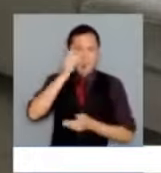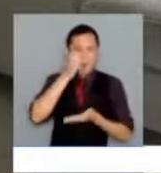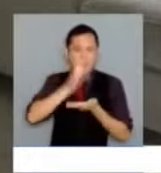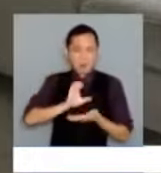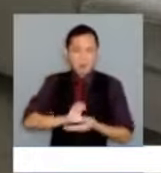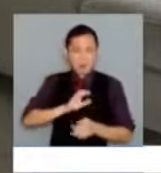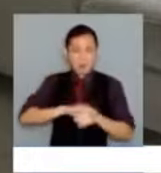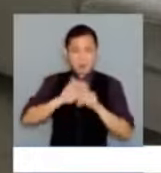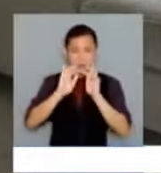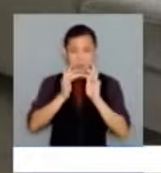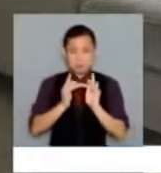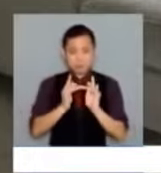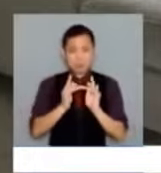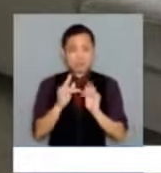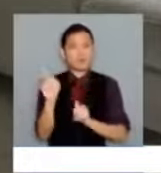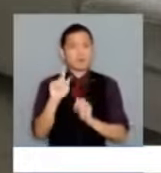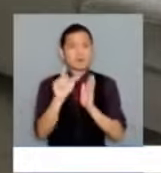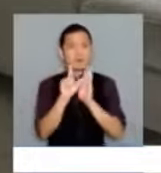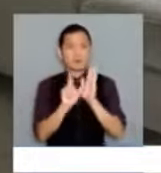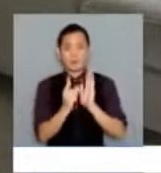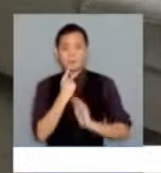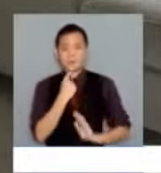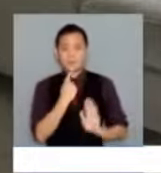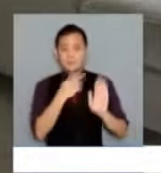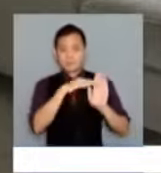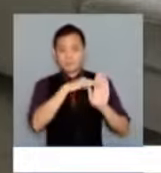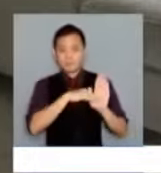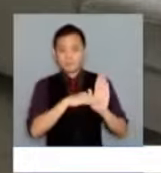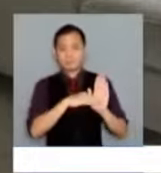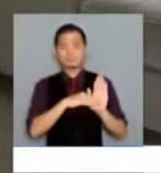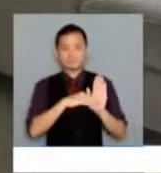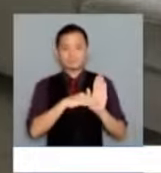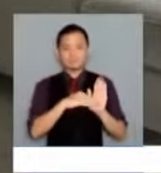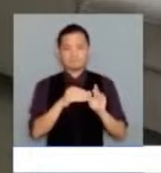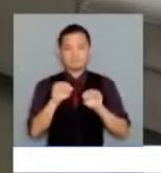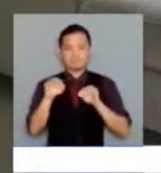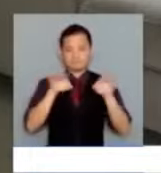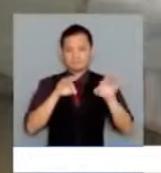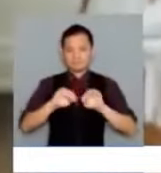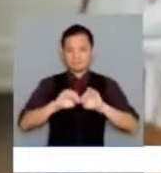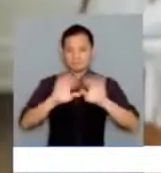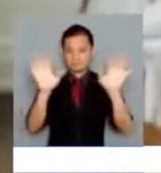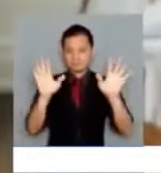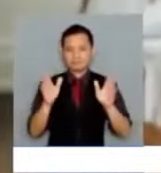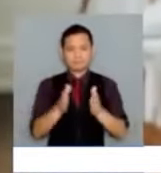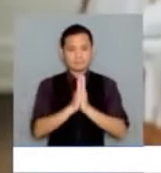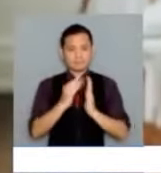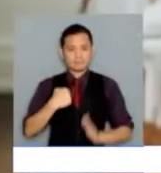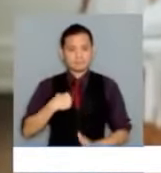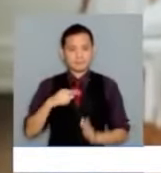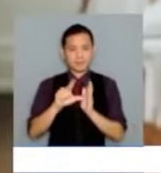dito? Well, here's all you need to know. Ask Attorney Gabby.